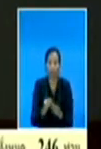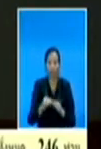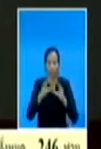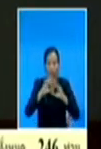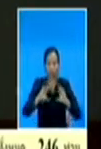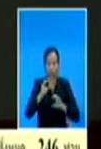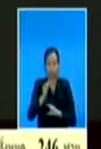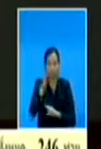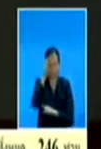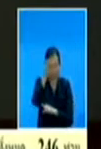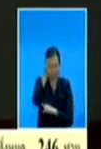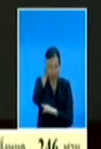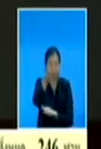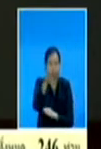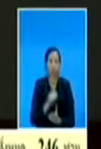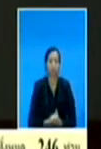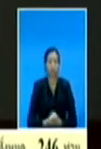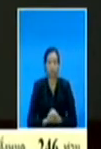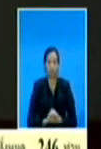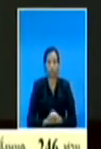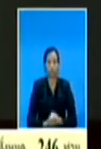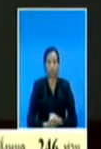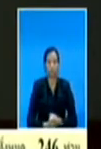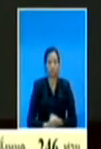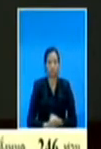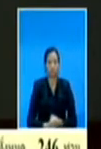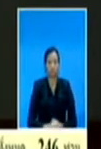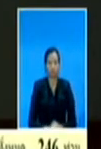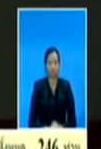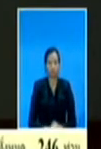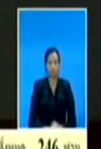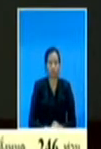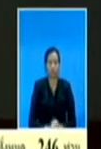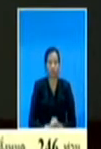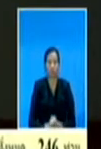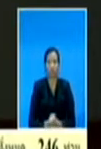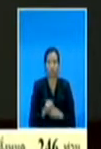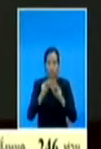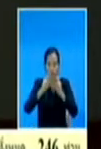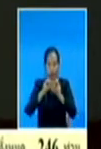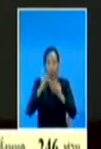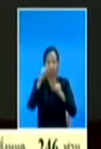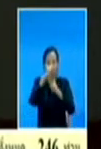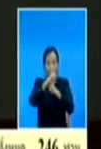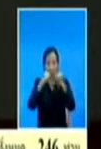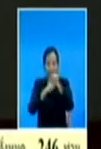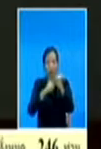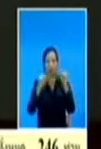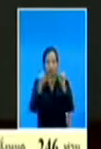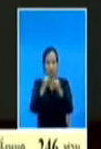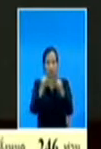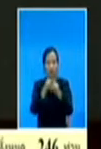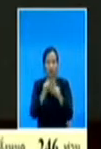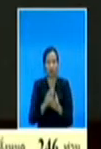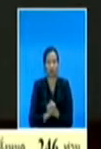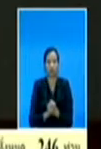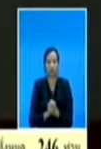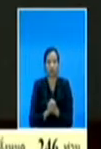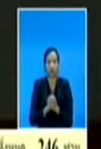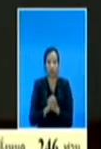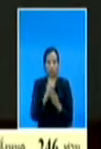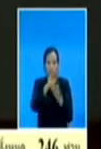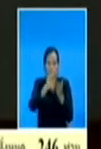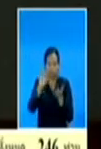างการปฏิรูปนะมีสิ่งใหม่ๆเกิดขึ้นตรงนี้ก็เป็นจุดหนึ่งกันที่น่าสนใจติดตามอันนี้ก็เนี่ยระหว่างนี้ที่เร